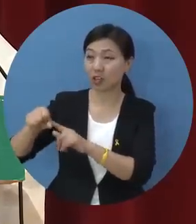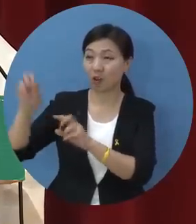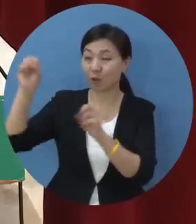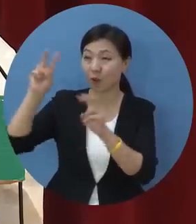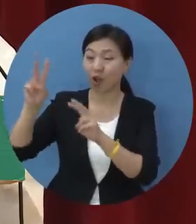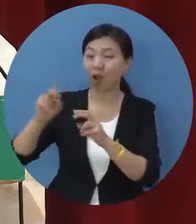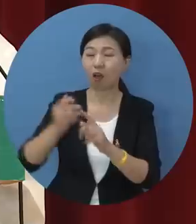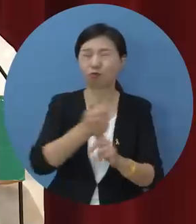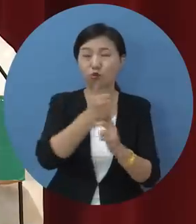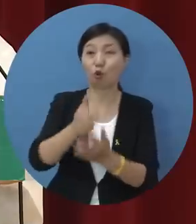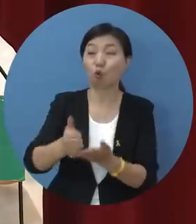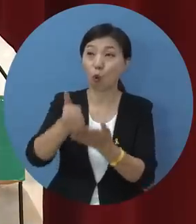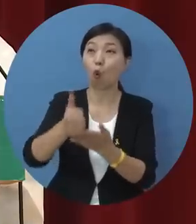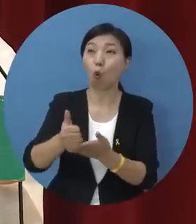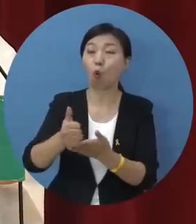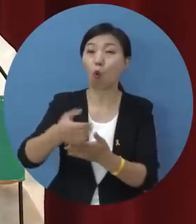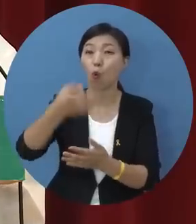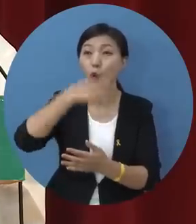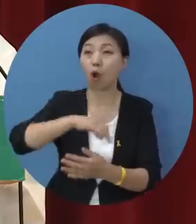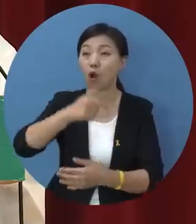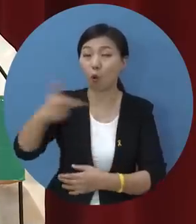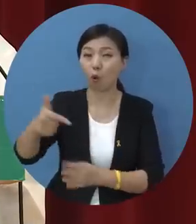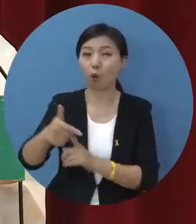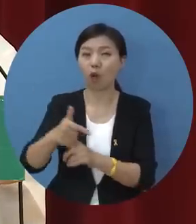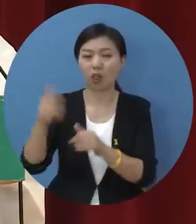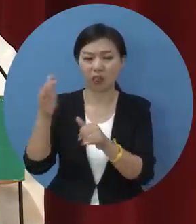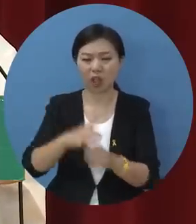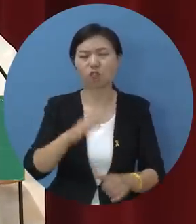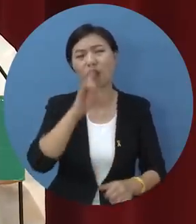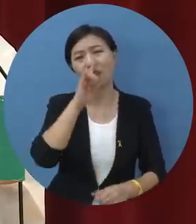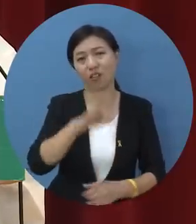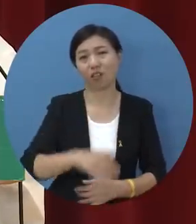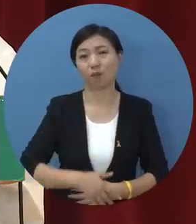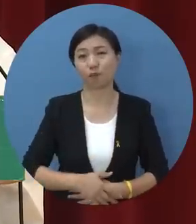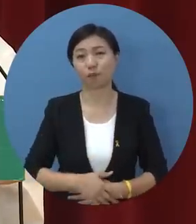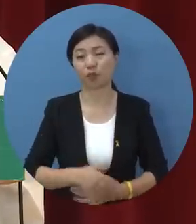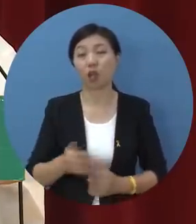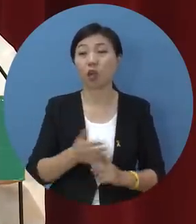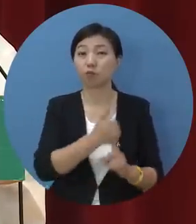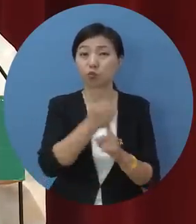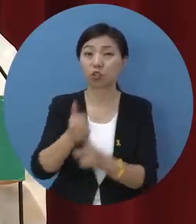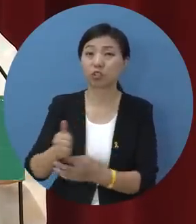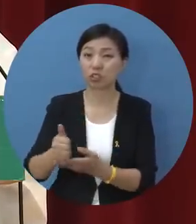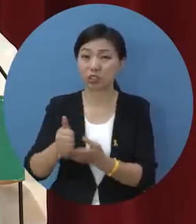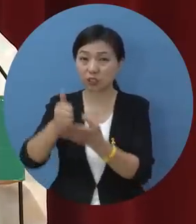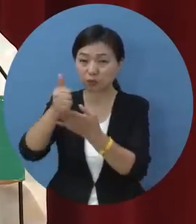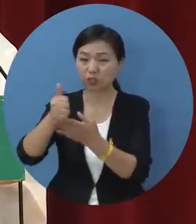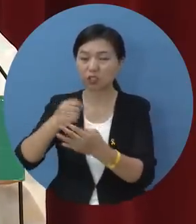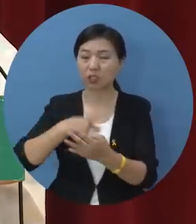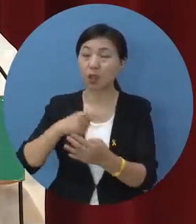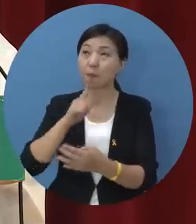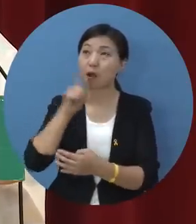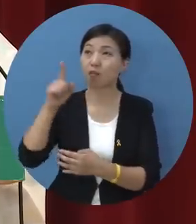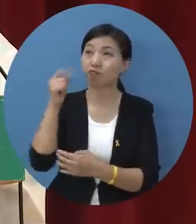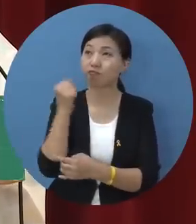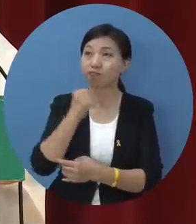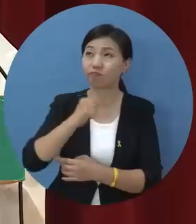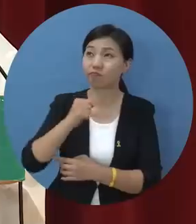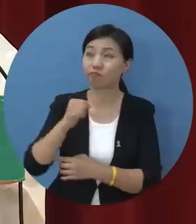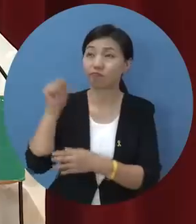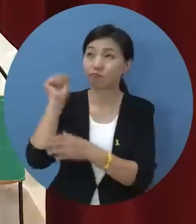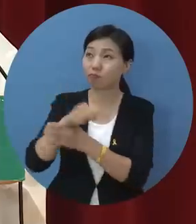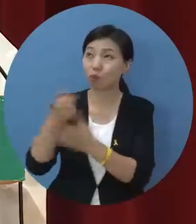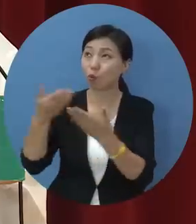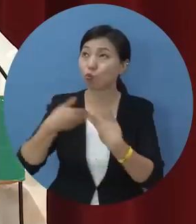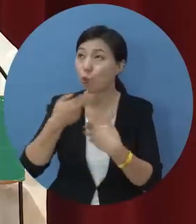부처님 영험하다 이러고 안 돼도 손이 날게 별로 없어. 기도는 부처님이 나의 말씀을 안